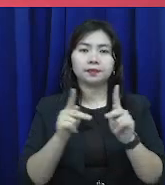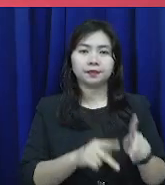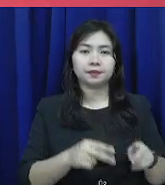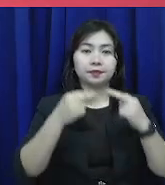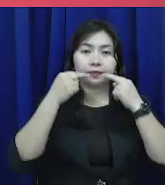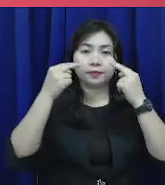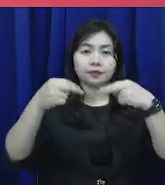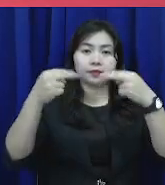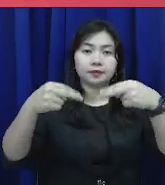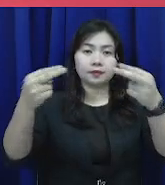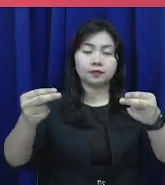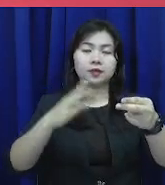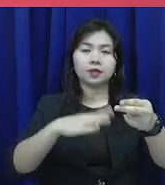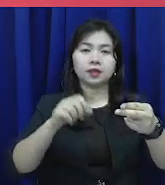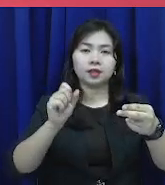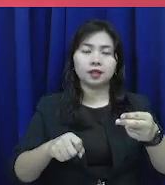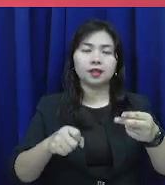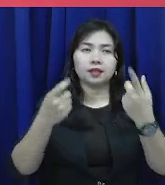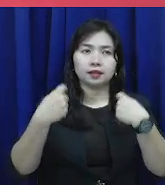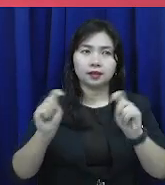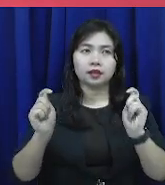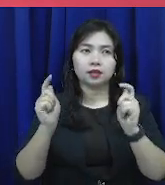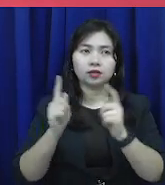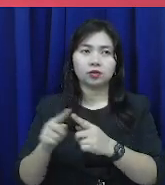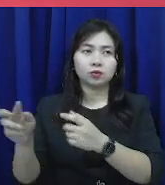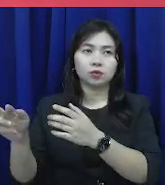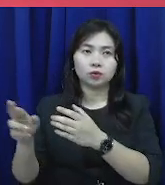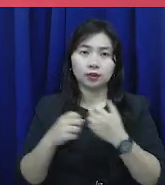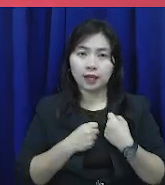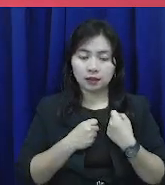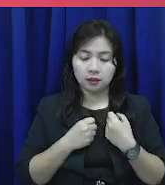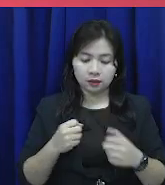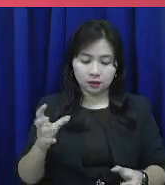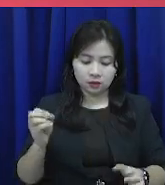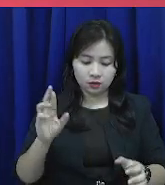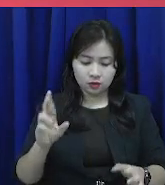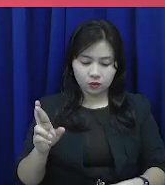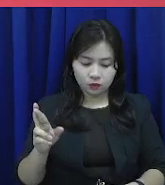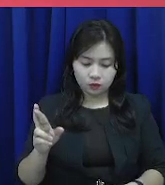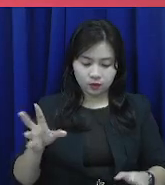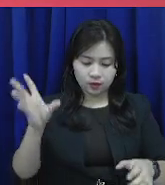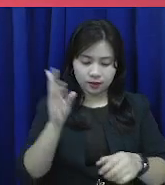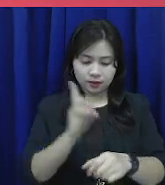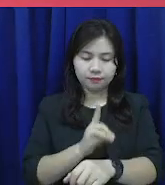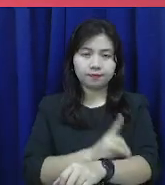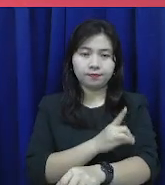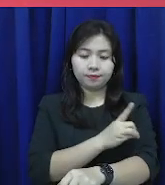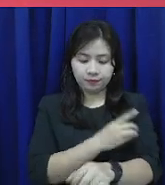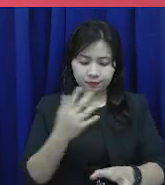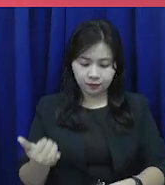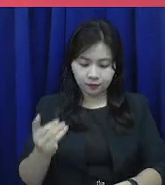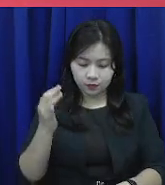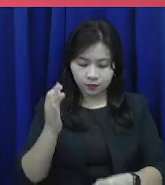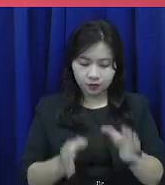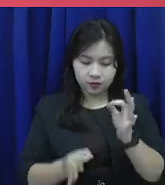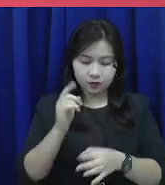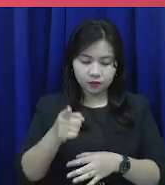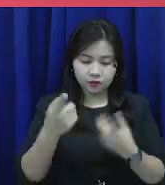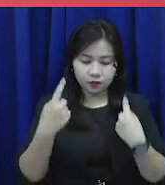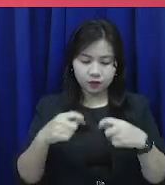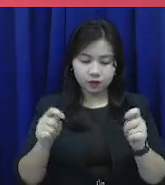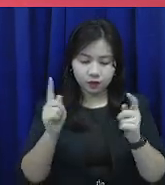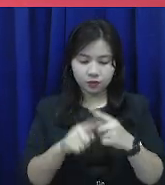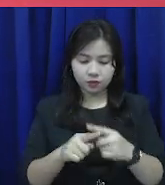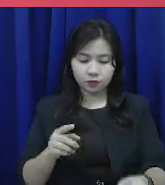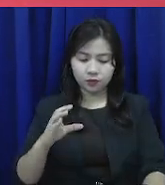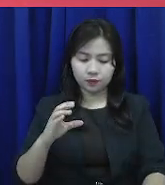and also trying to acquire or develop so when you when you say that you're going to cultivate the land you're trying